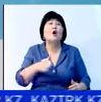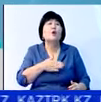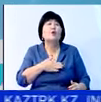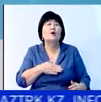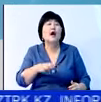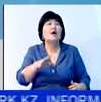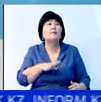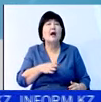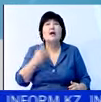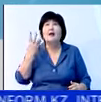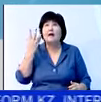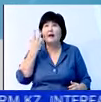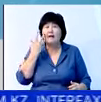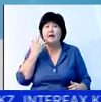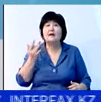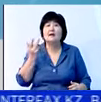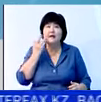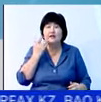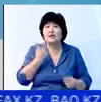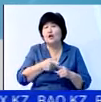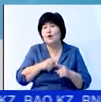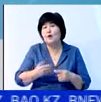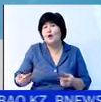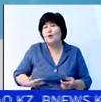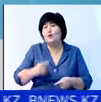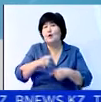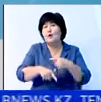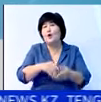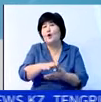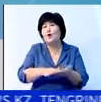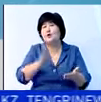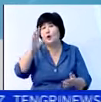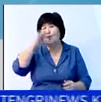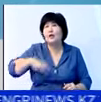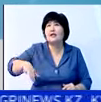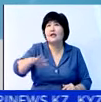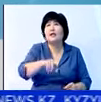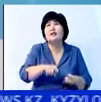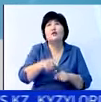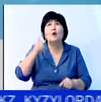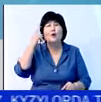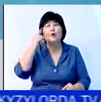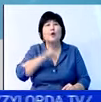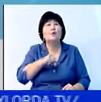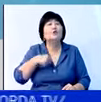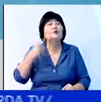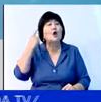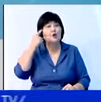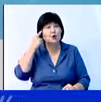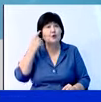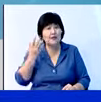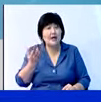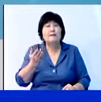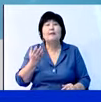ел қашанда бұл ғұмыры ұзақ болатын ел деп ойлаймын өзінің түсінігімде. Сондықтан